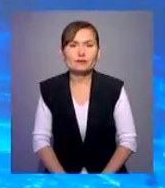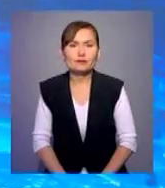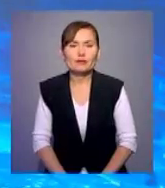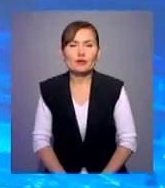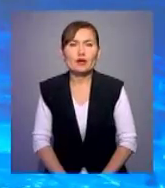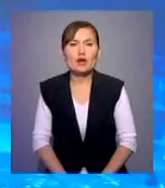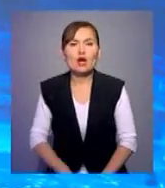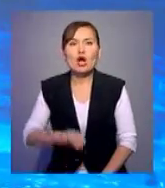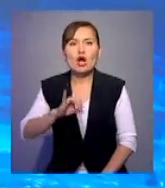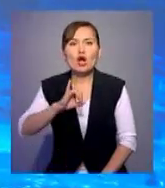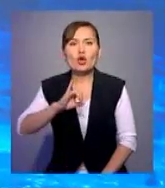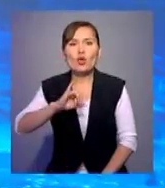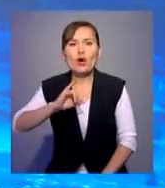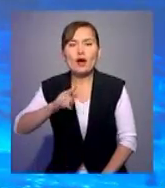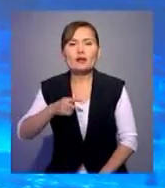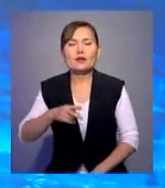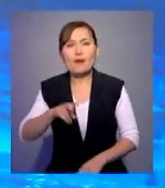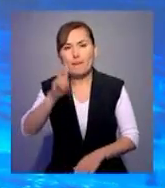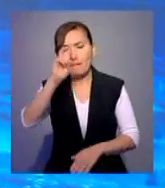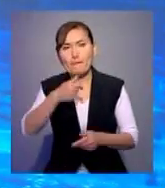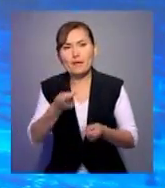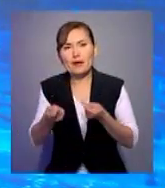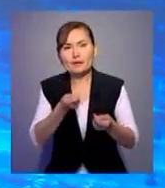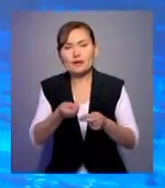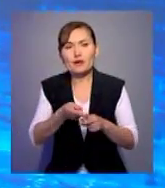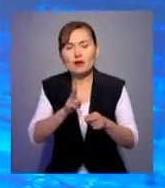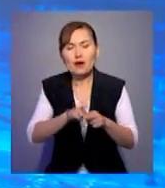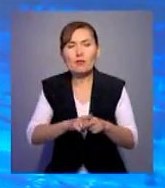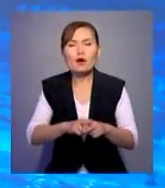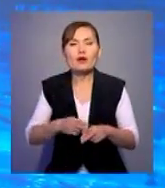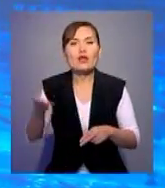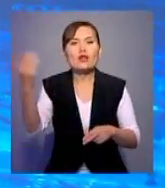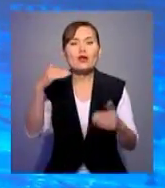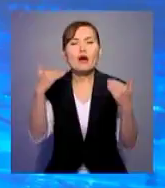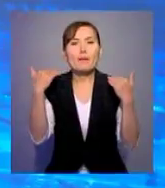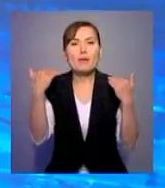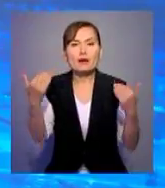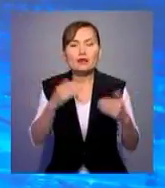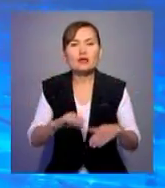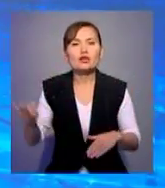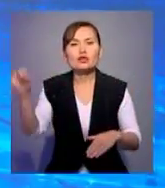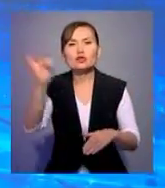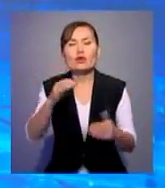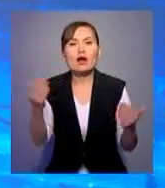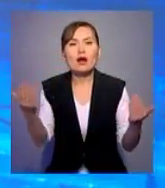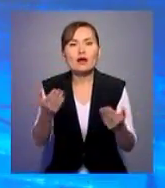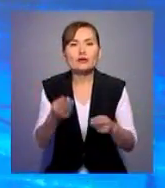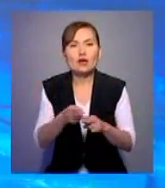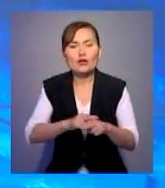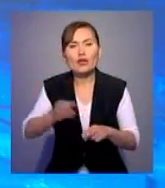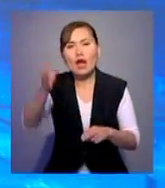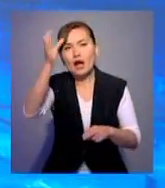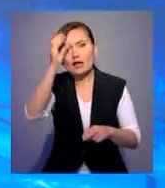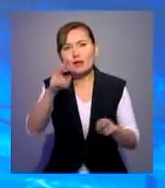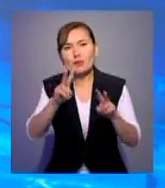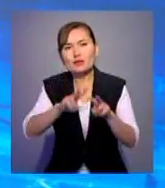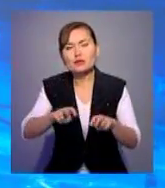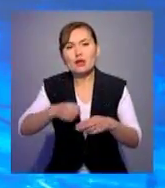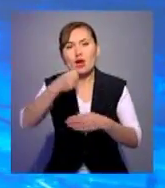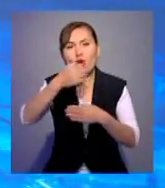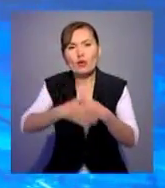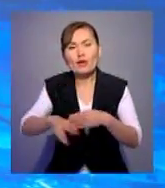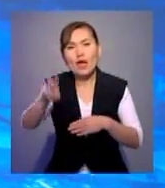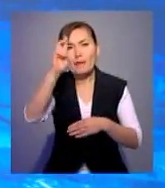Басқа жаңалық. Юань патшалығында қыпшақ батырларының рөлі қандай болды? Дәл осы тақырыпта Дешті Қыпшақ ғылыми зерттеу орталығы мен